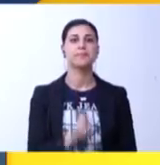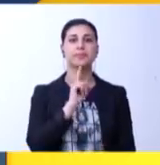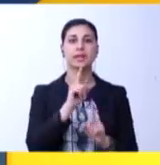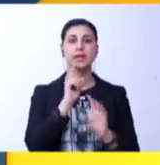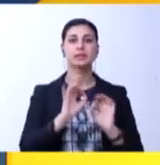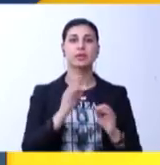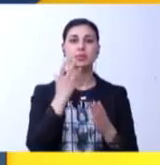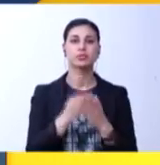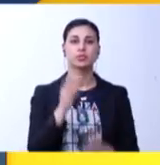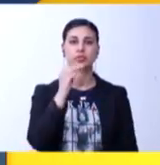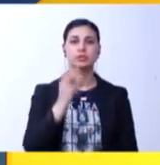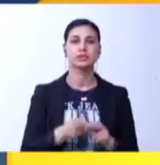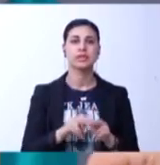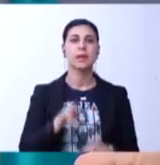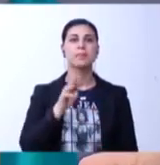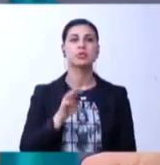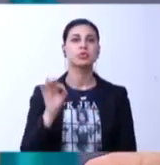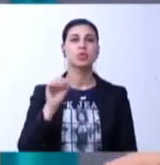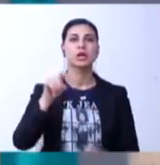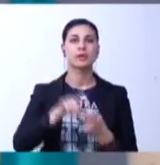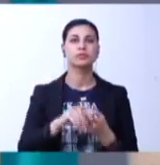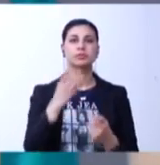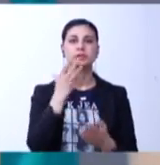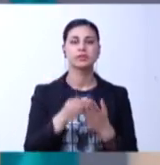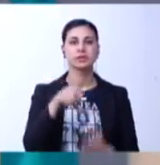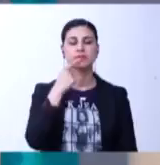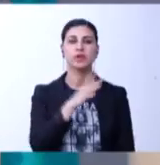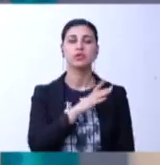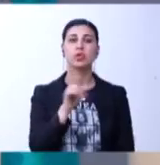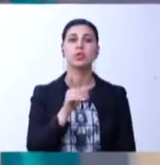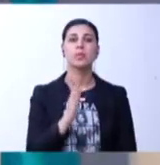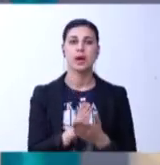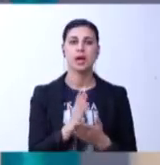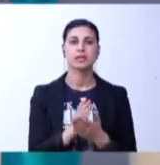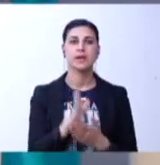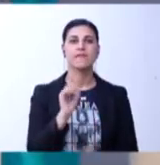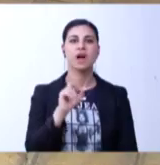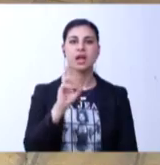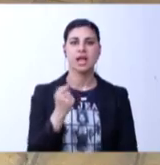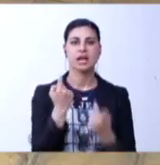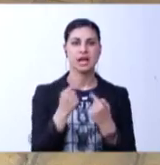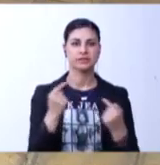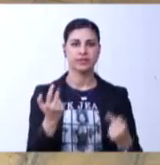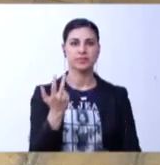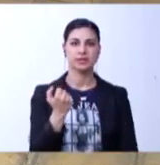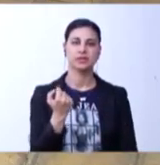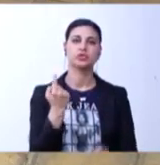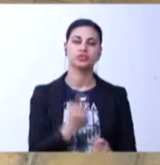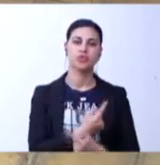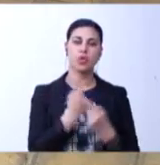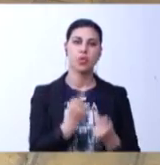ანუ როდესაც ამ მეთოდებთან დაკავშირებით თქვენ გითხარით, რომ არის ვადაში განსხვავება